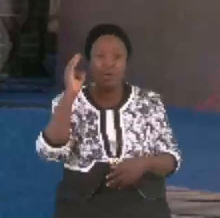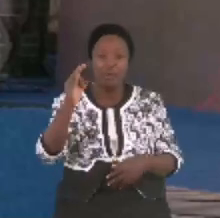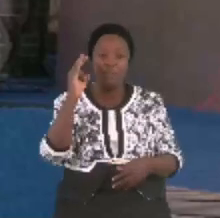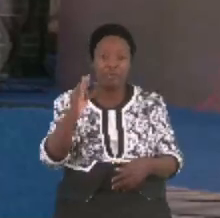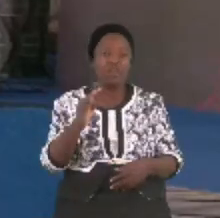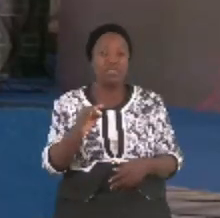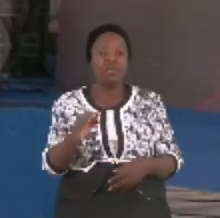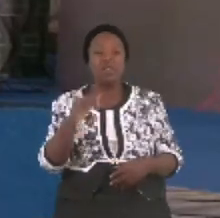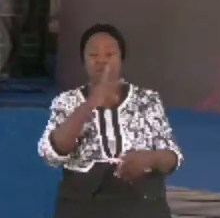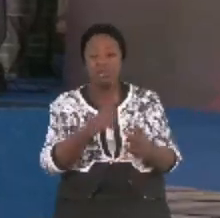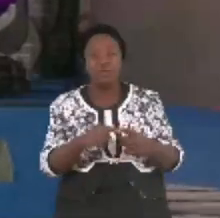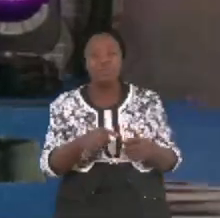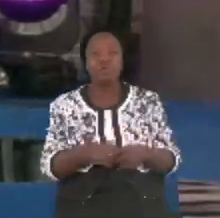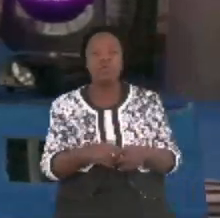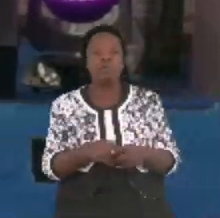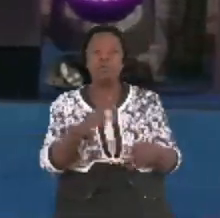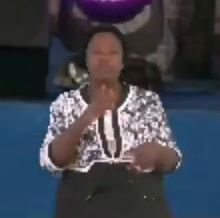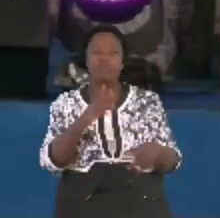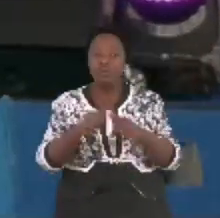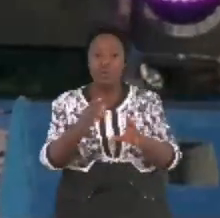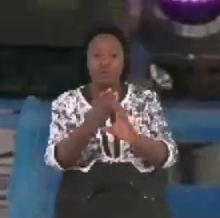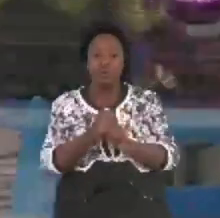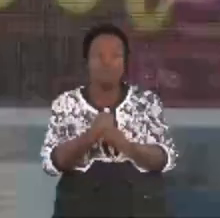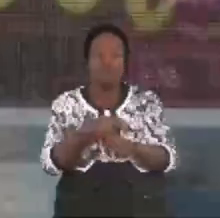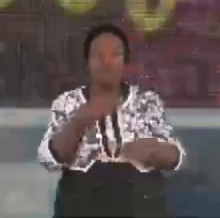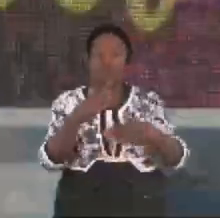heure à sa lumière.